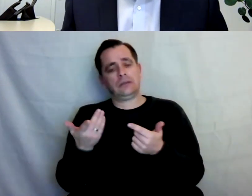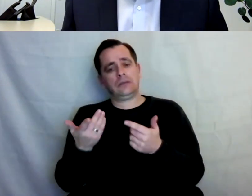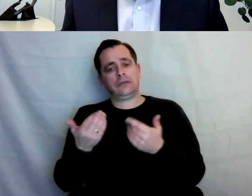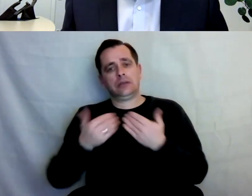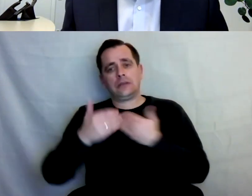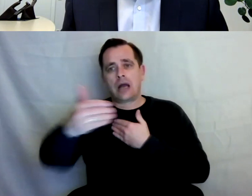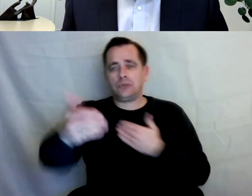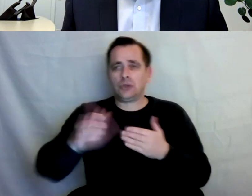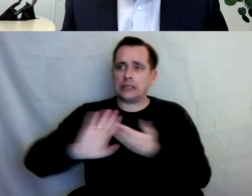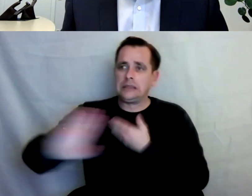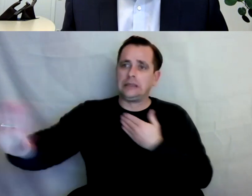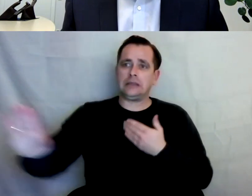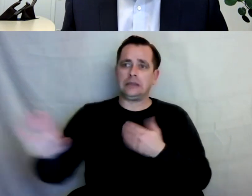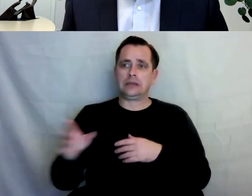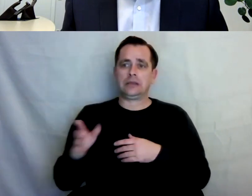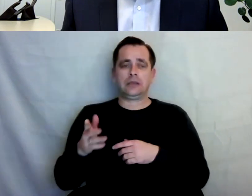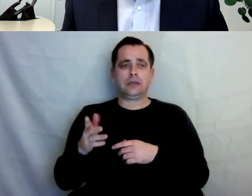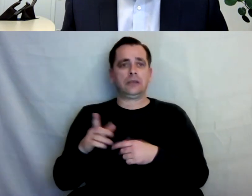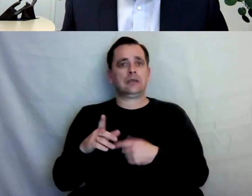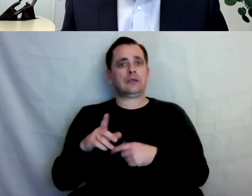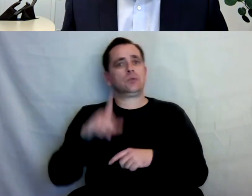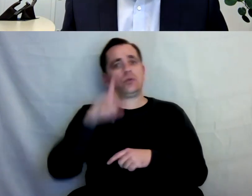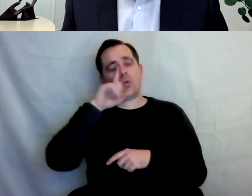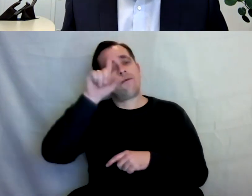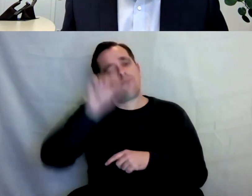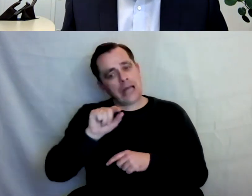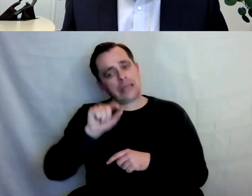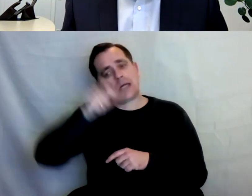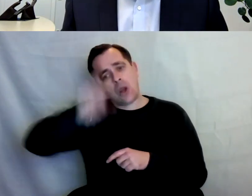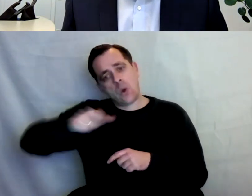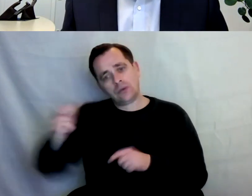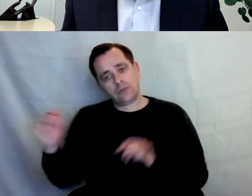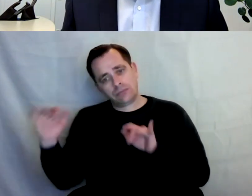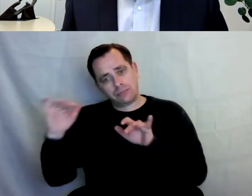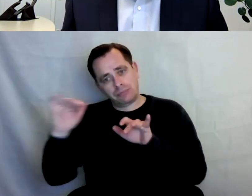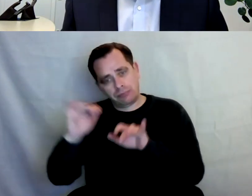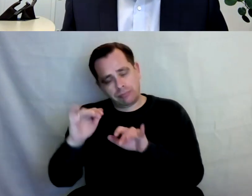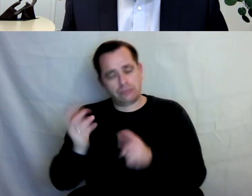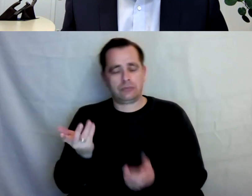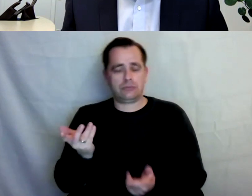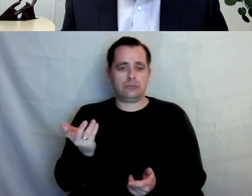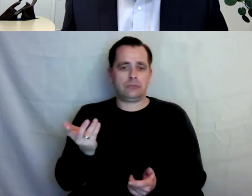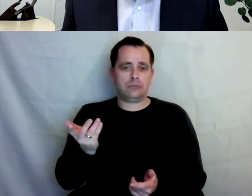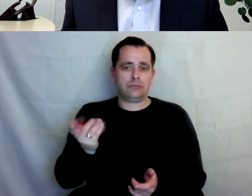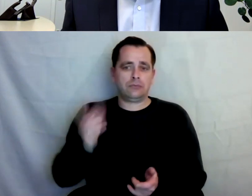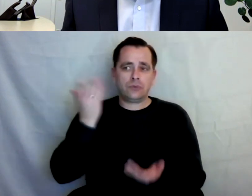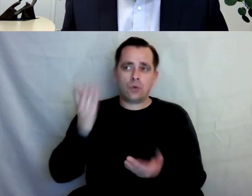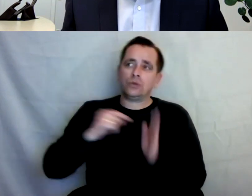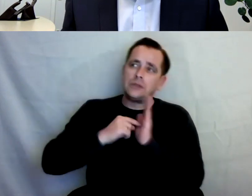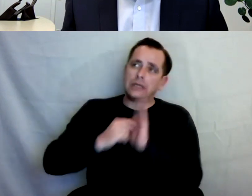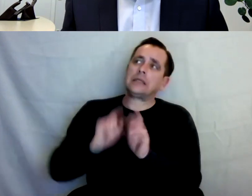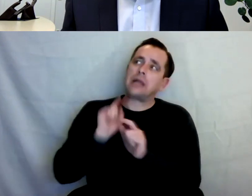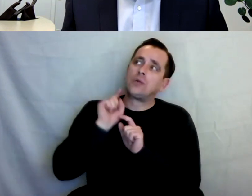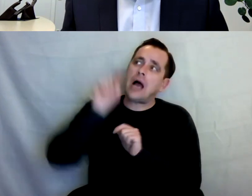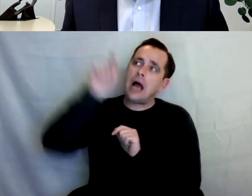Größenrahmen zu machen, dann glaube ich, ist das auch ein Signal für Menschen, die im Moment